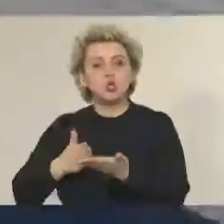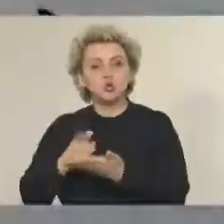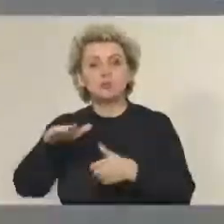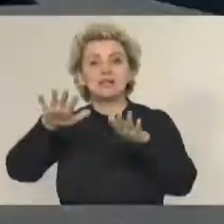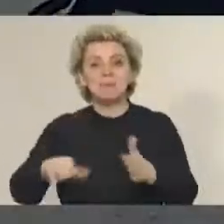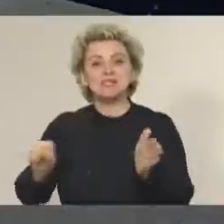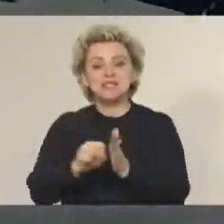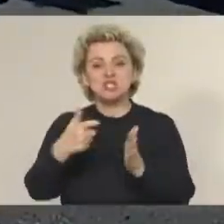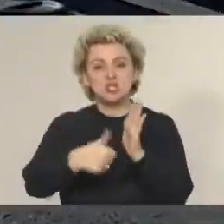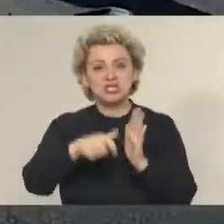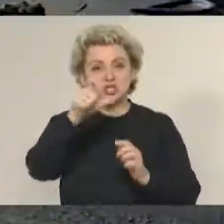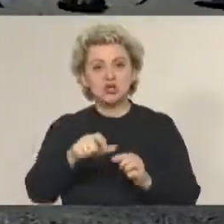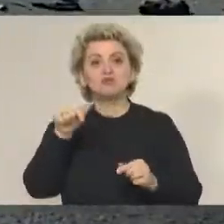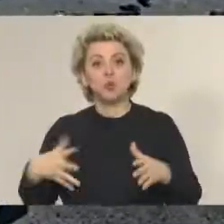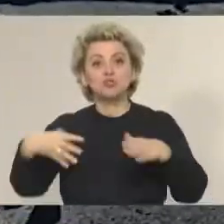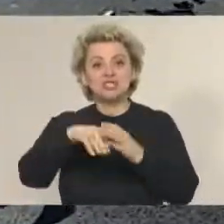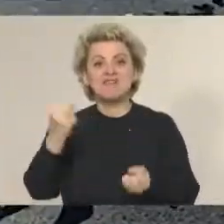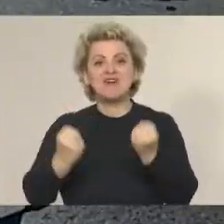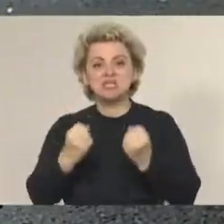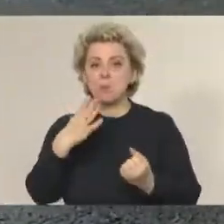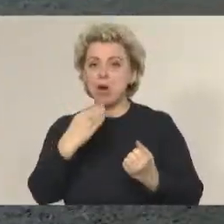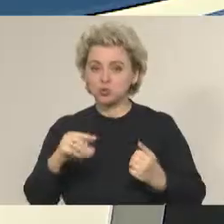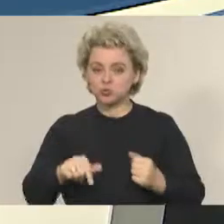месте погибло 6 человек, в том числе водитель маршрутки.